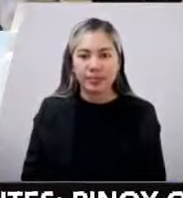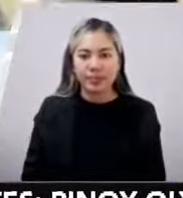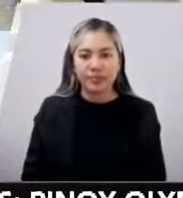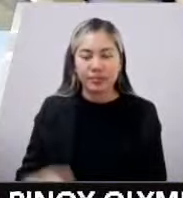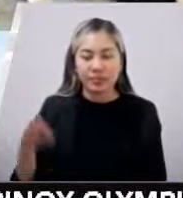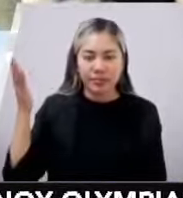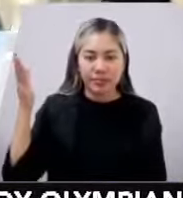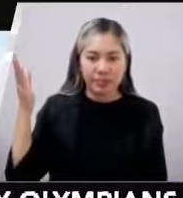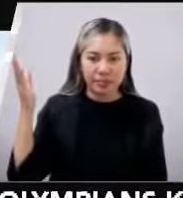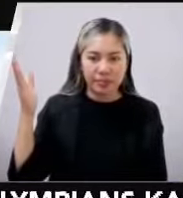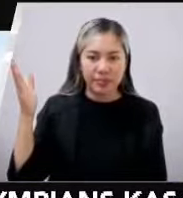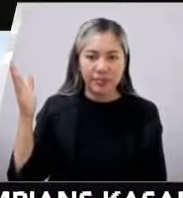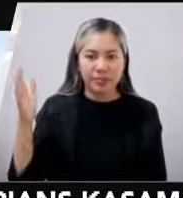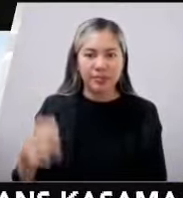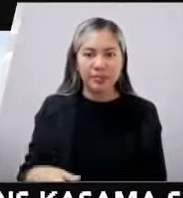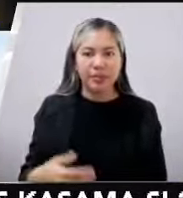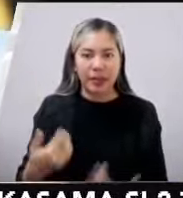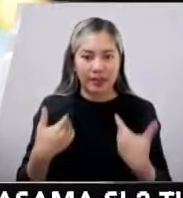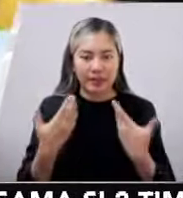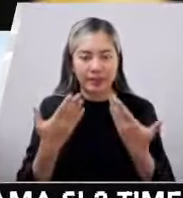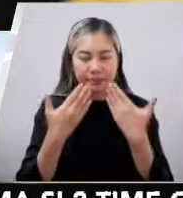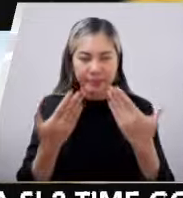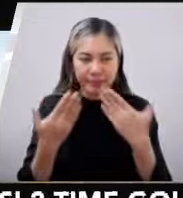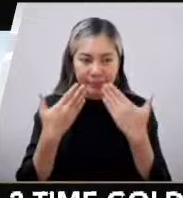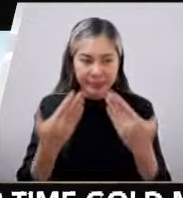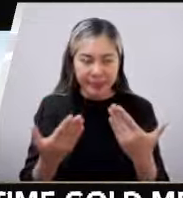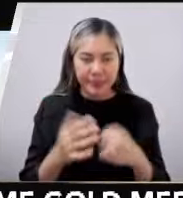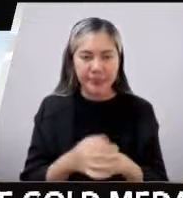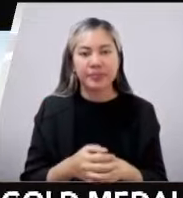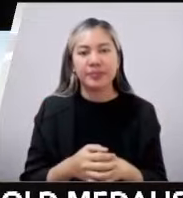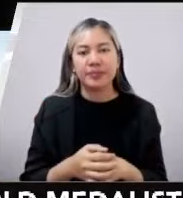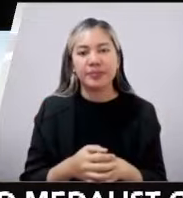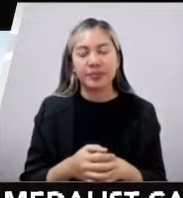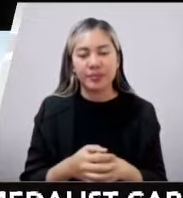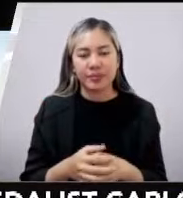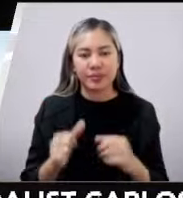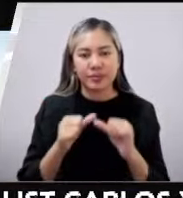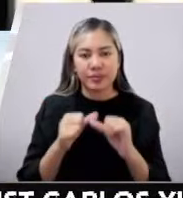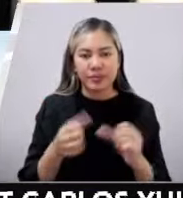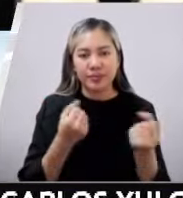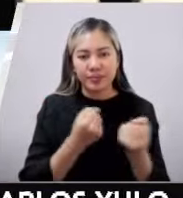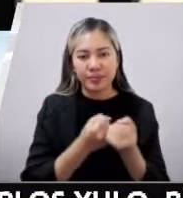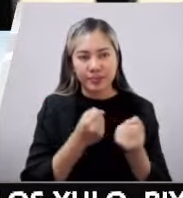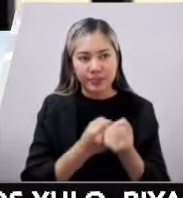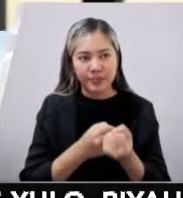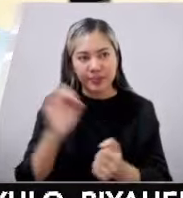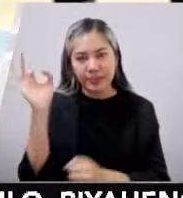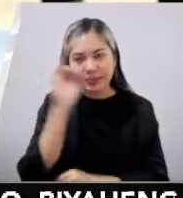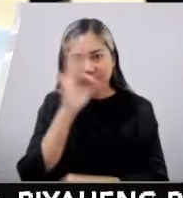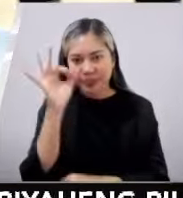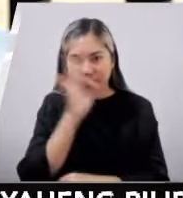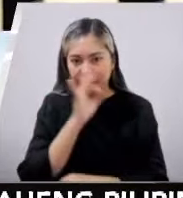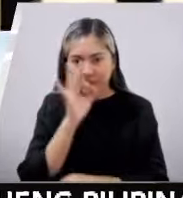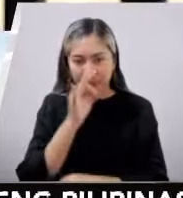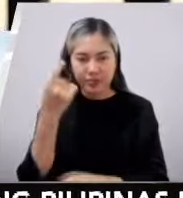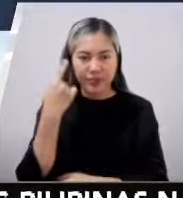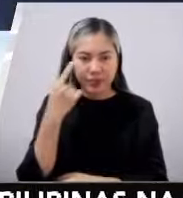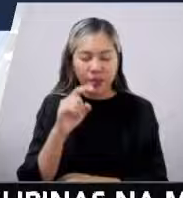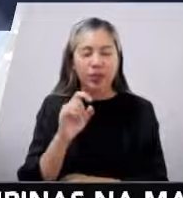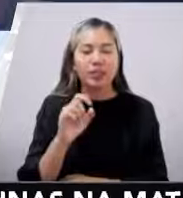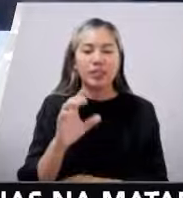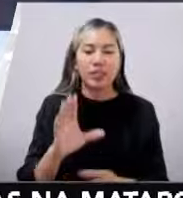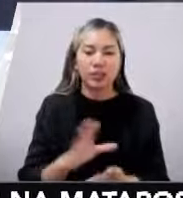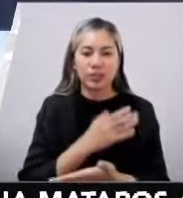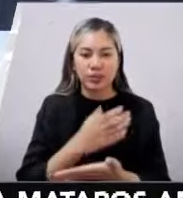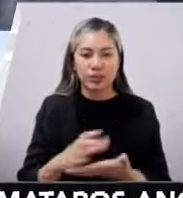Bubay. Nagpasalamat ang Sparkle Stars sa patuloy na pagsuporta ng ating mga kababayan sa Sparkle World Tour. Official